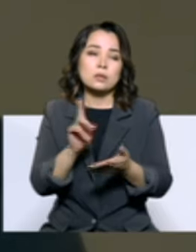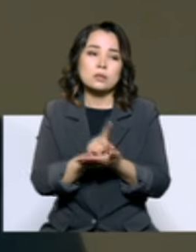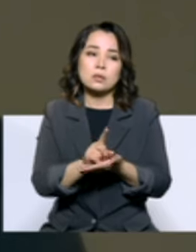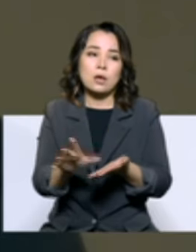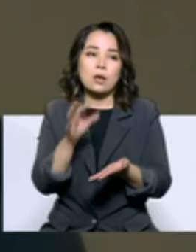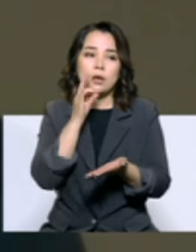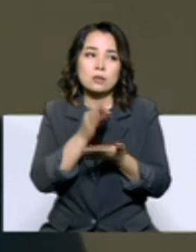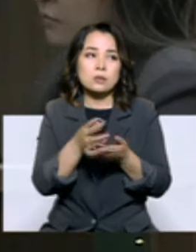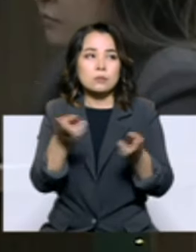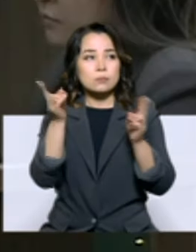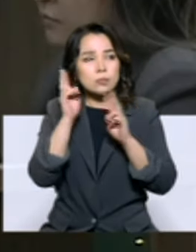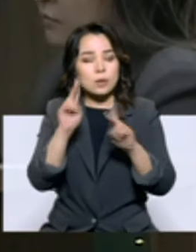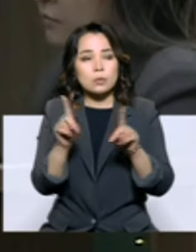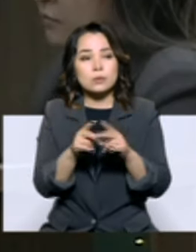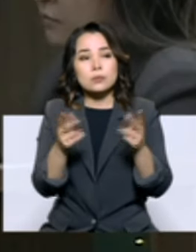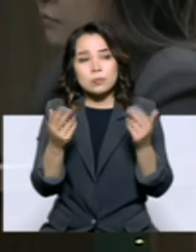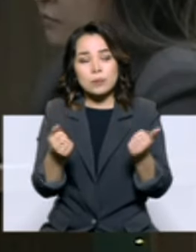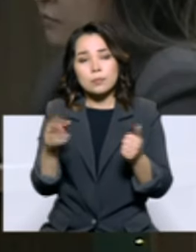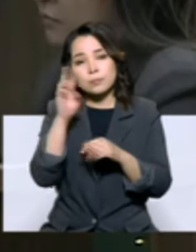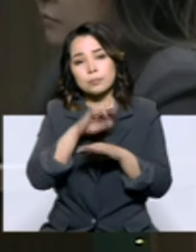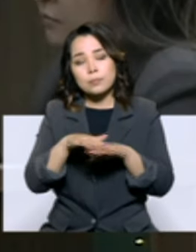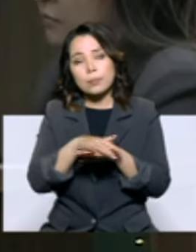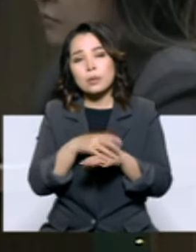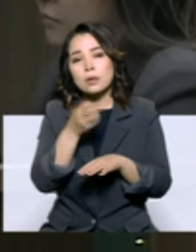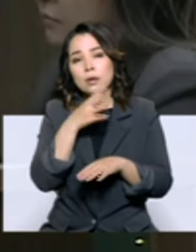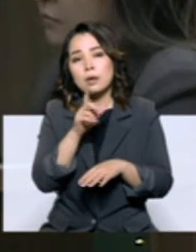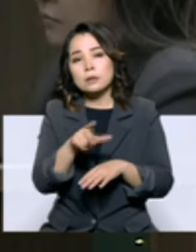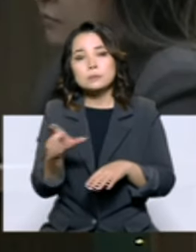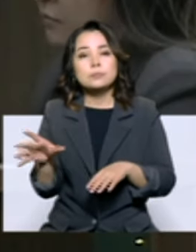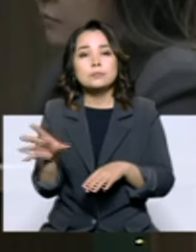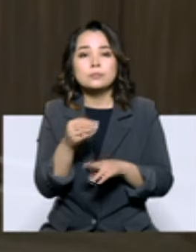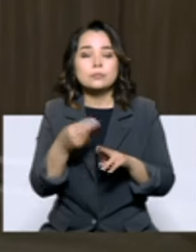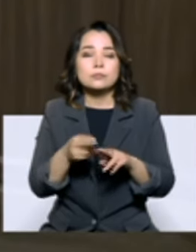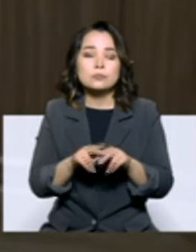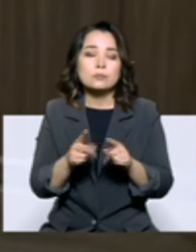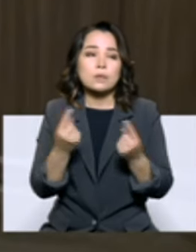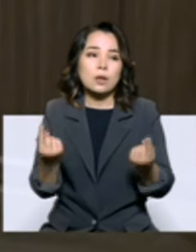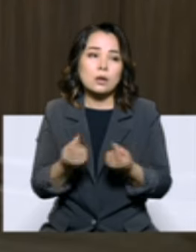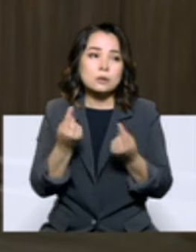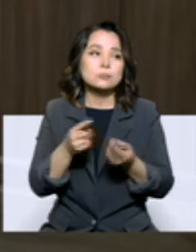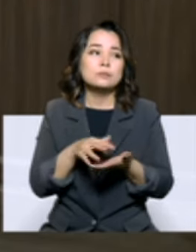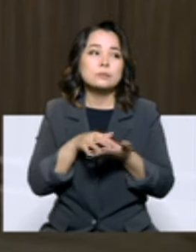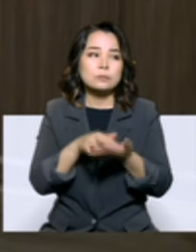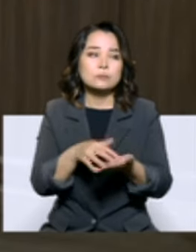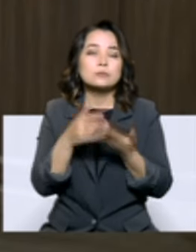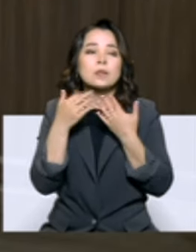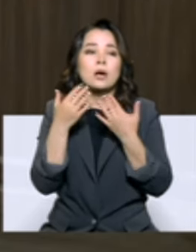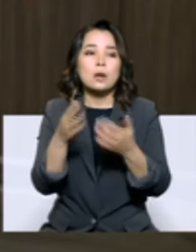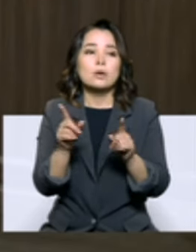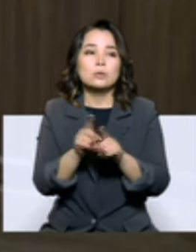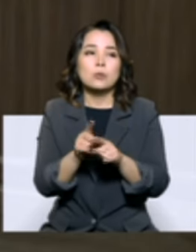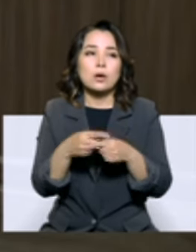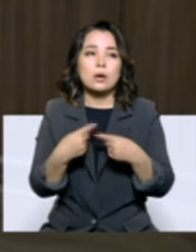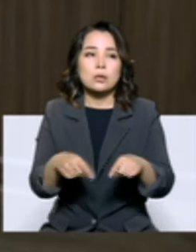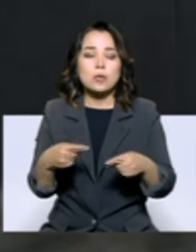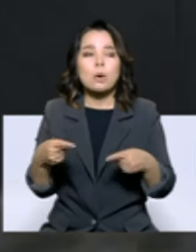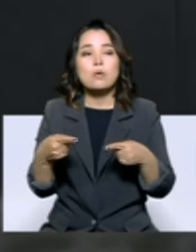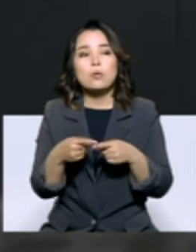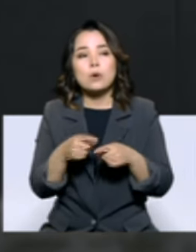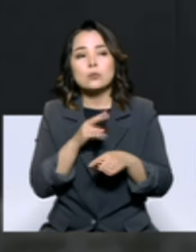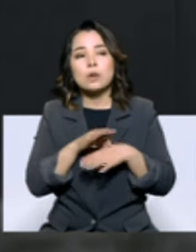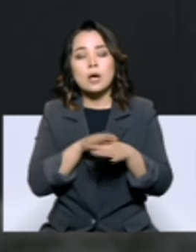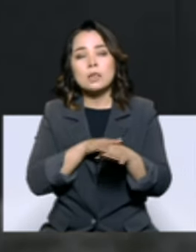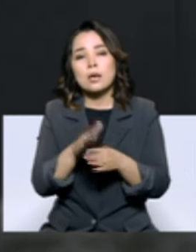жоғын білмегендері ме? Елдегі жақсы адамдардың бәрінің үстінен бекер өтірік шапты талады деген әртүрлі уголовный